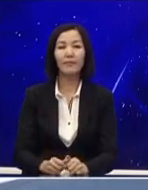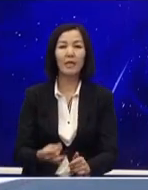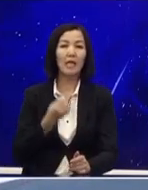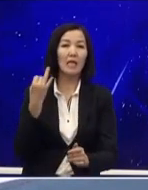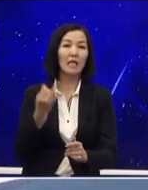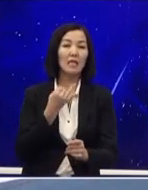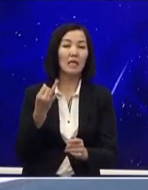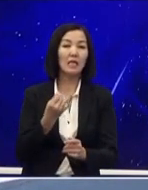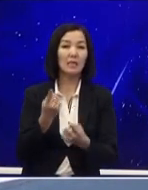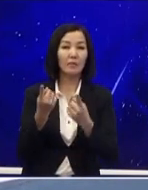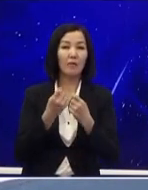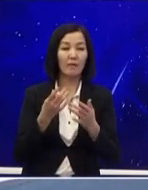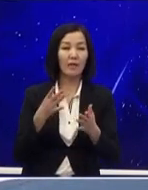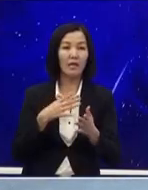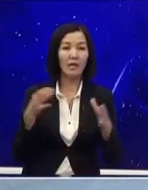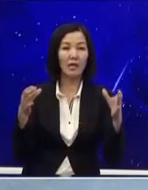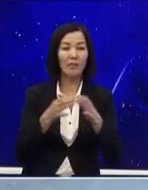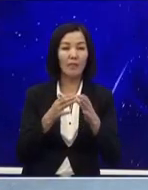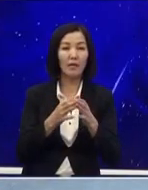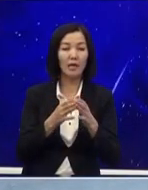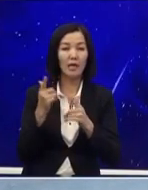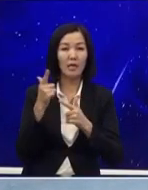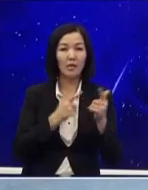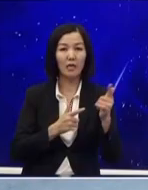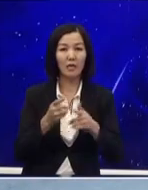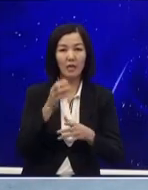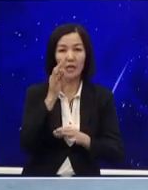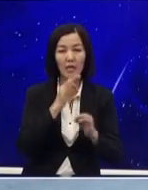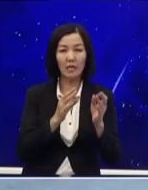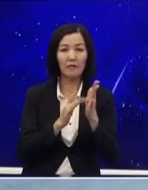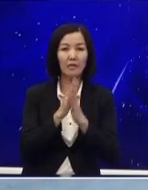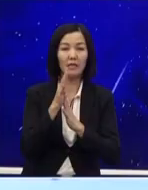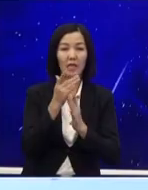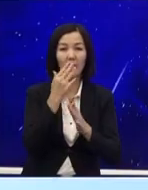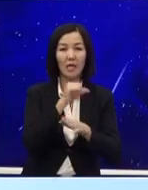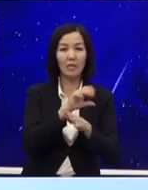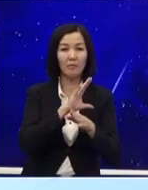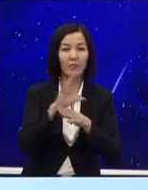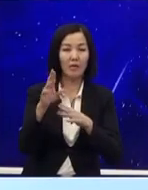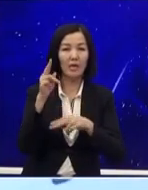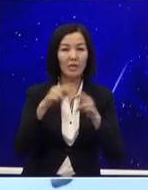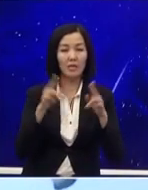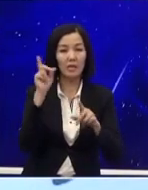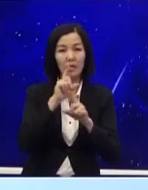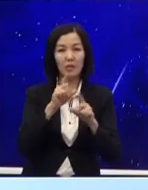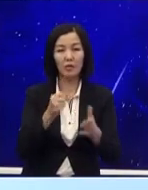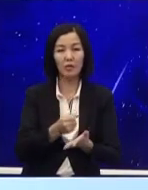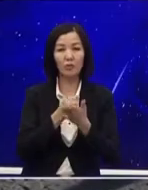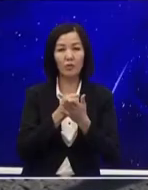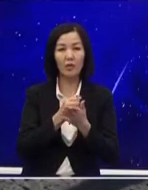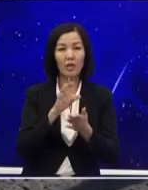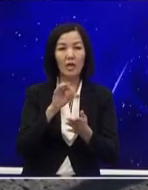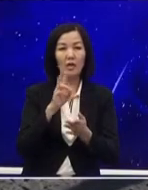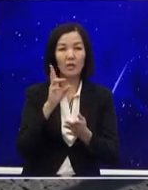гостей вызвали также работа компании по сбору и заготовке лекарственных трав на экспорт, строительство школ на средства спонсоров и